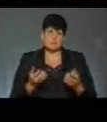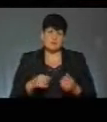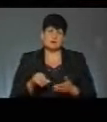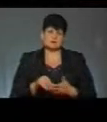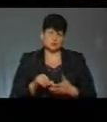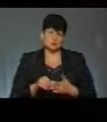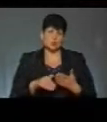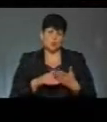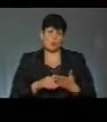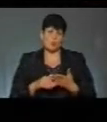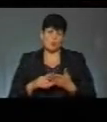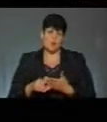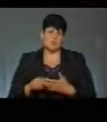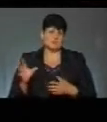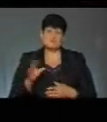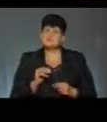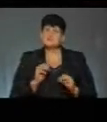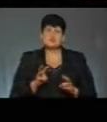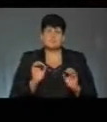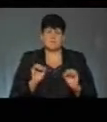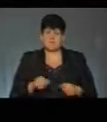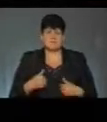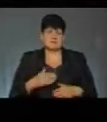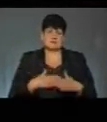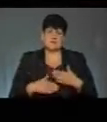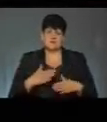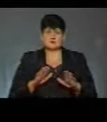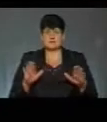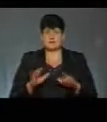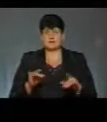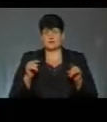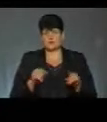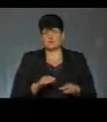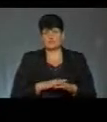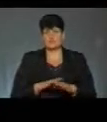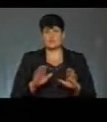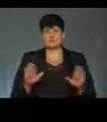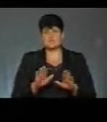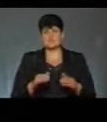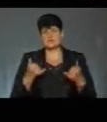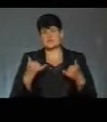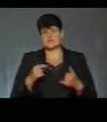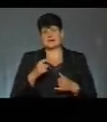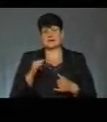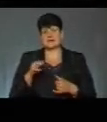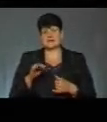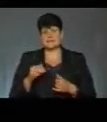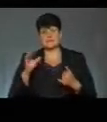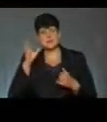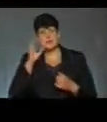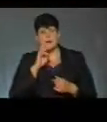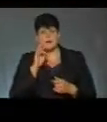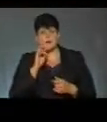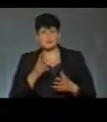участь і допомагати всім, чим можемо? Тому ми з радістю співаємо тут. Виконуємо різні сучасні хіти, які зараз слухає молодь